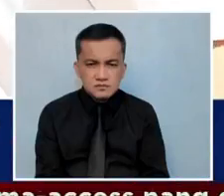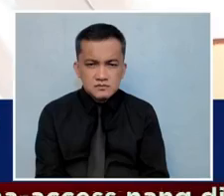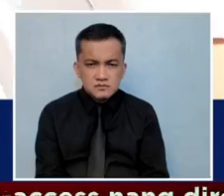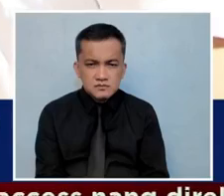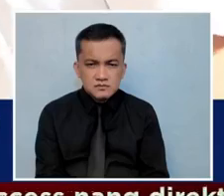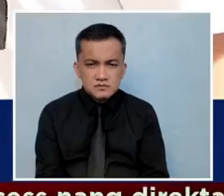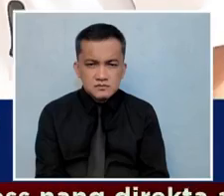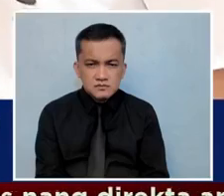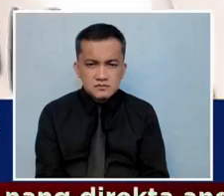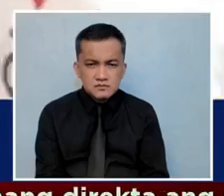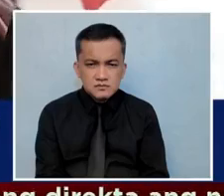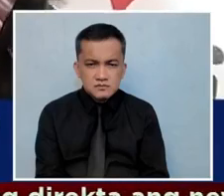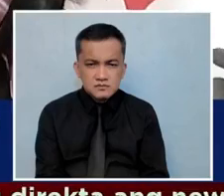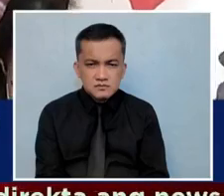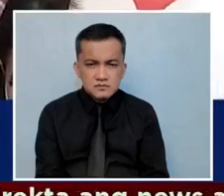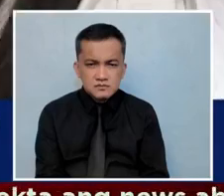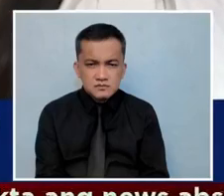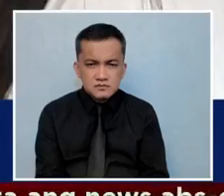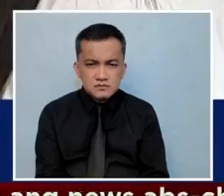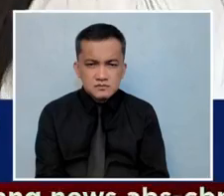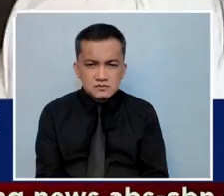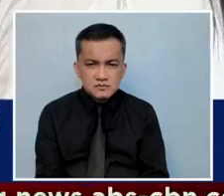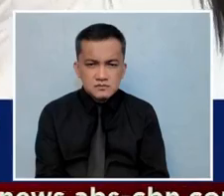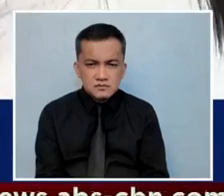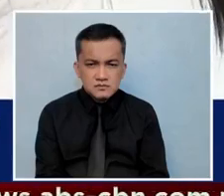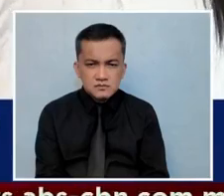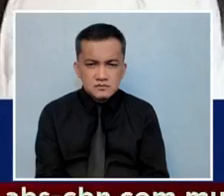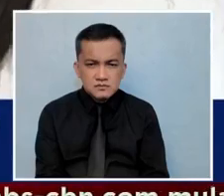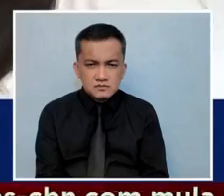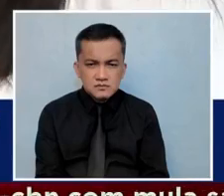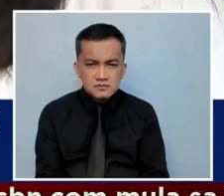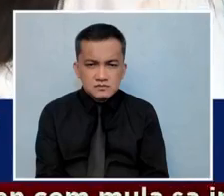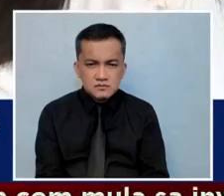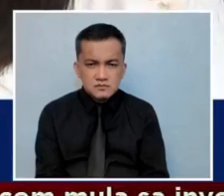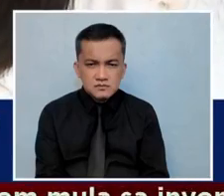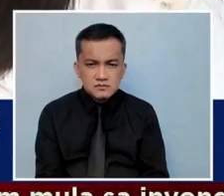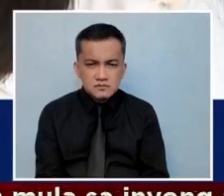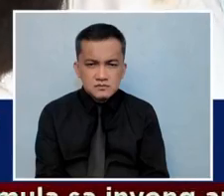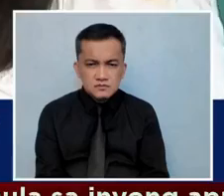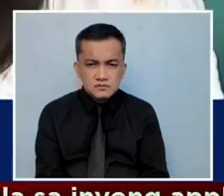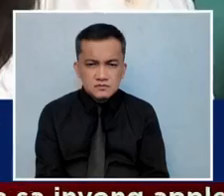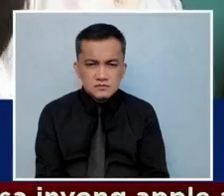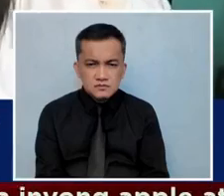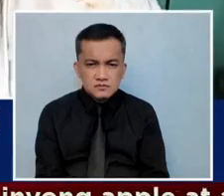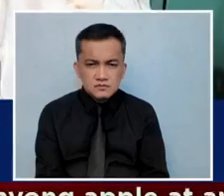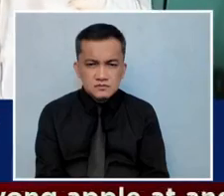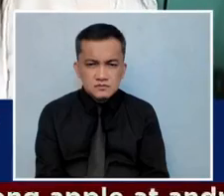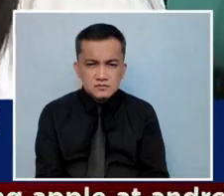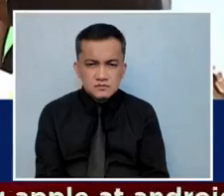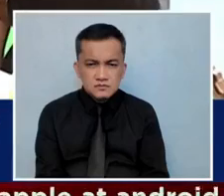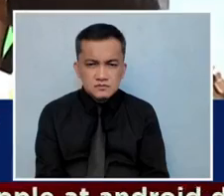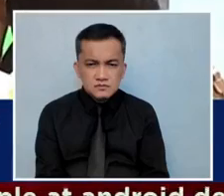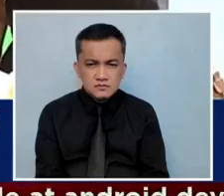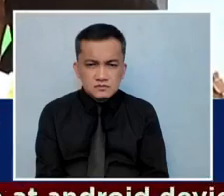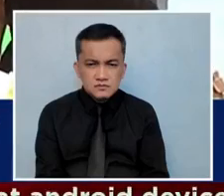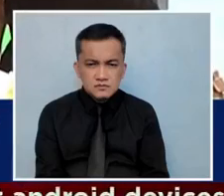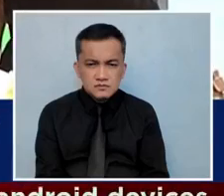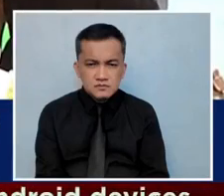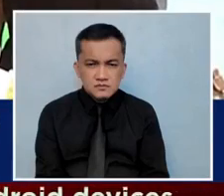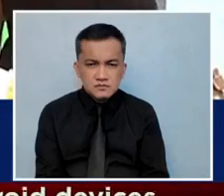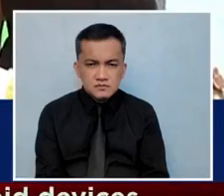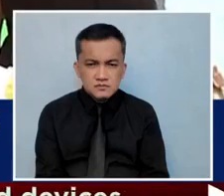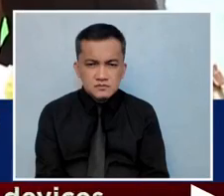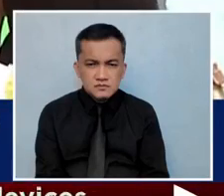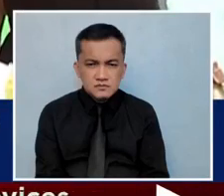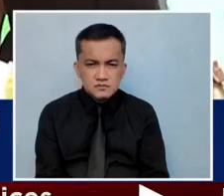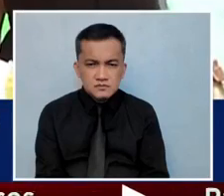12 taon pa lang ang grade 8 student na si Alessandra. Pero batid na niya ang kahalagahan ng pag-iingat ngayong balik face-to-face classes na sa gitna